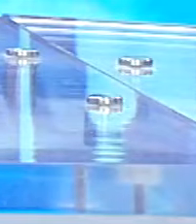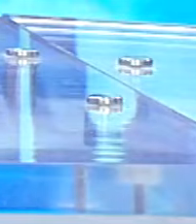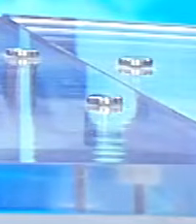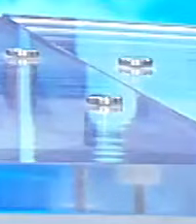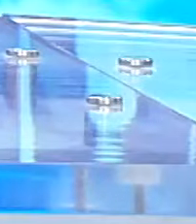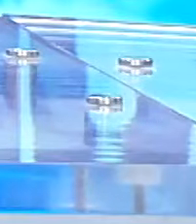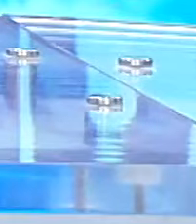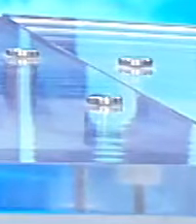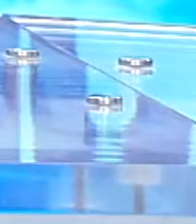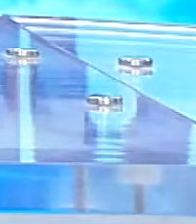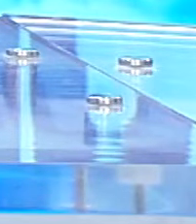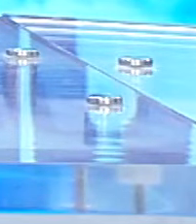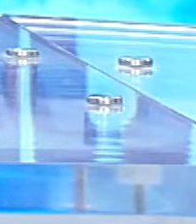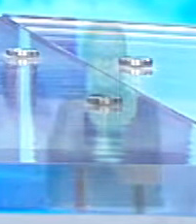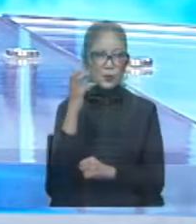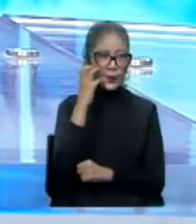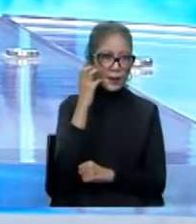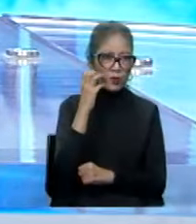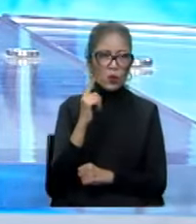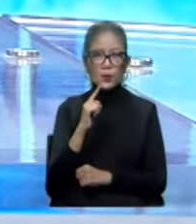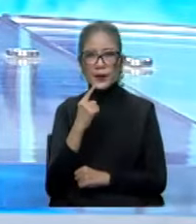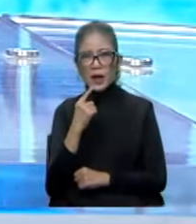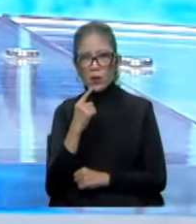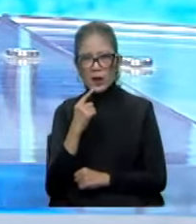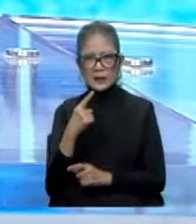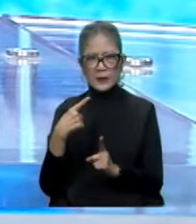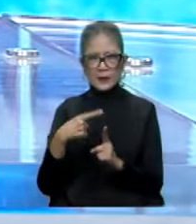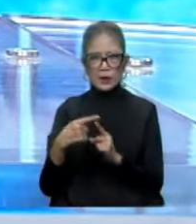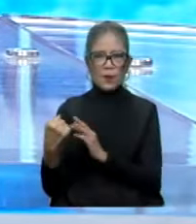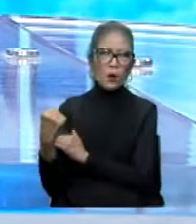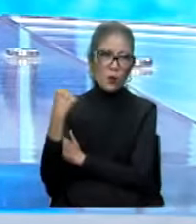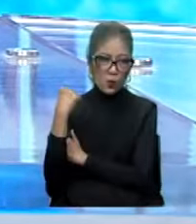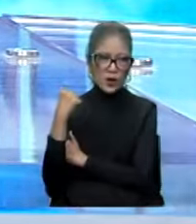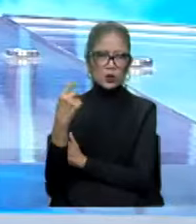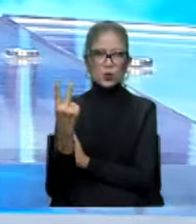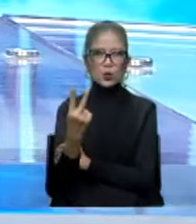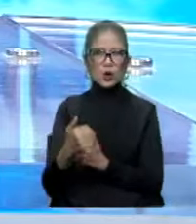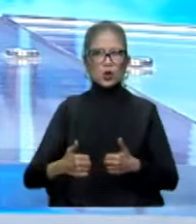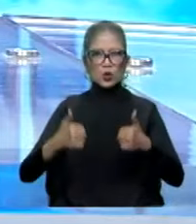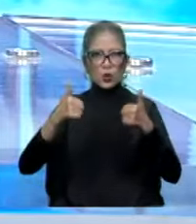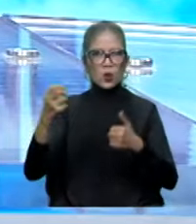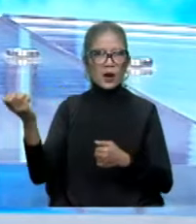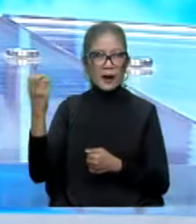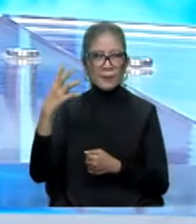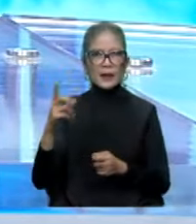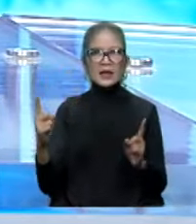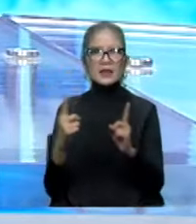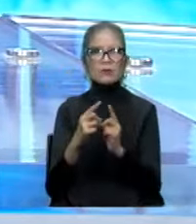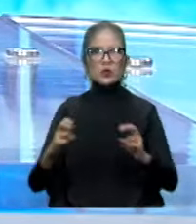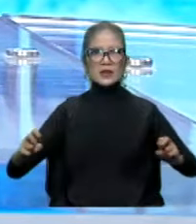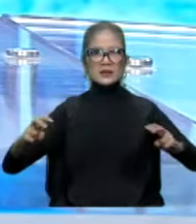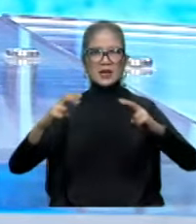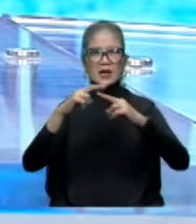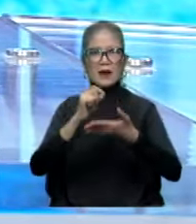Pemirsa, rencana pertemuan Prabowo Subianto dan Megawati Soekarnoputri makin menguat. Kedua tokoh dikabarkan akan bertemu di Istana Batu Tulis